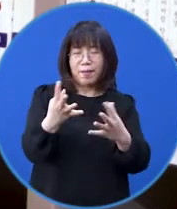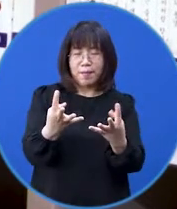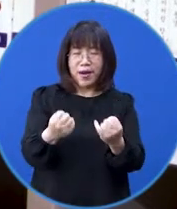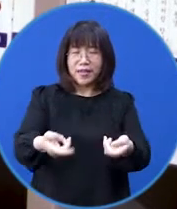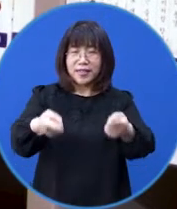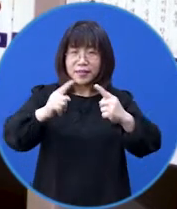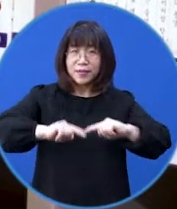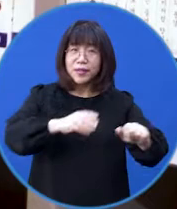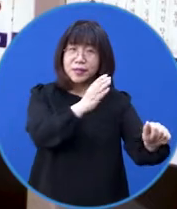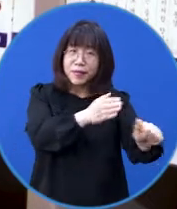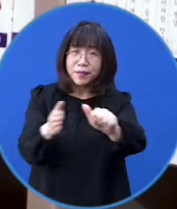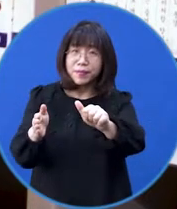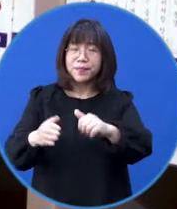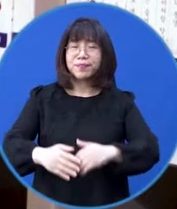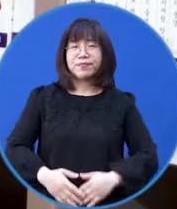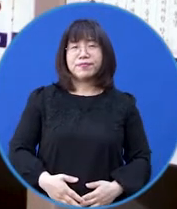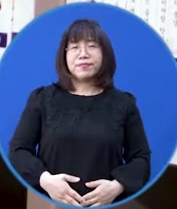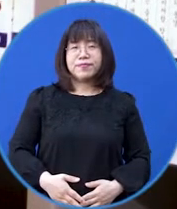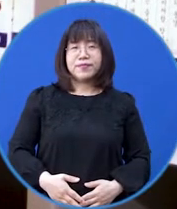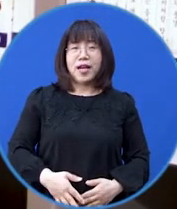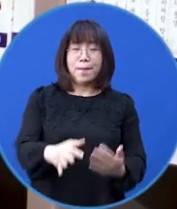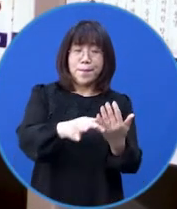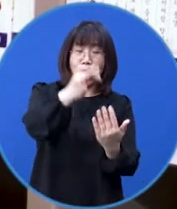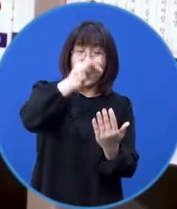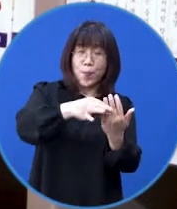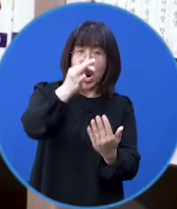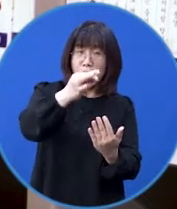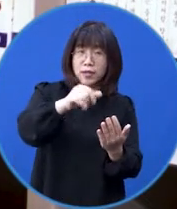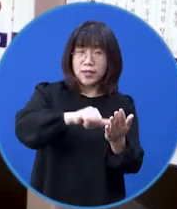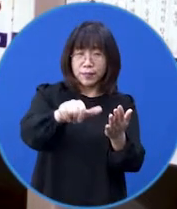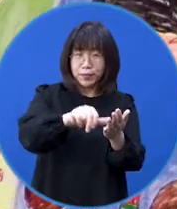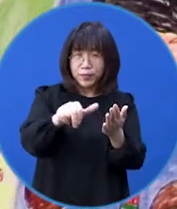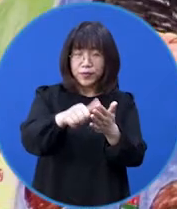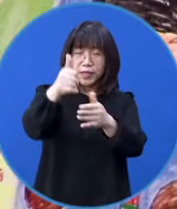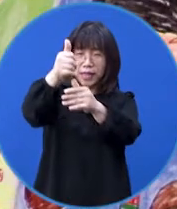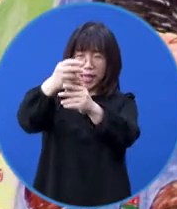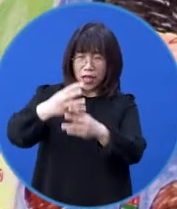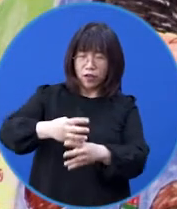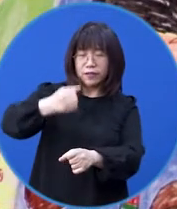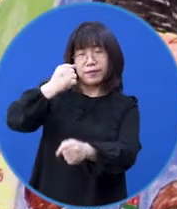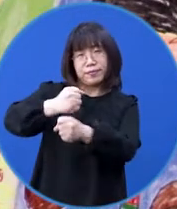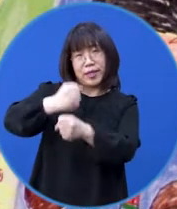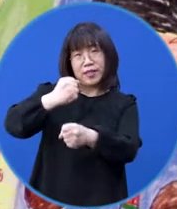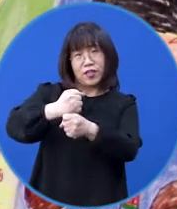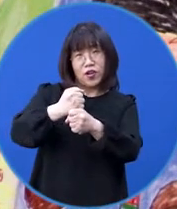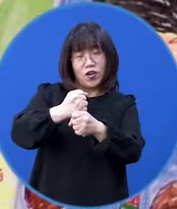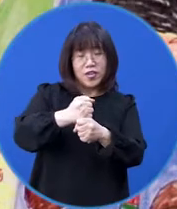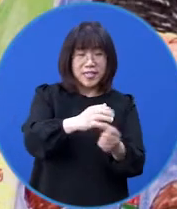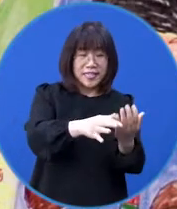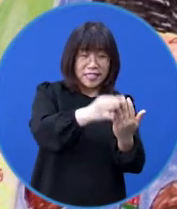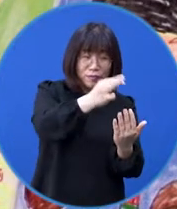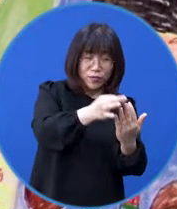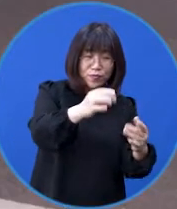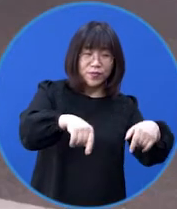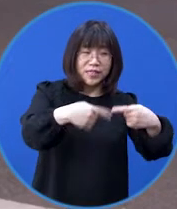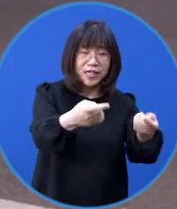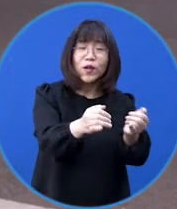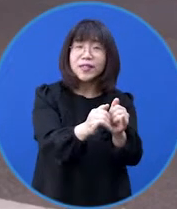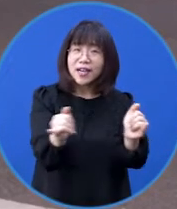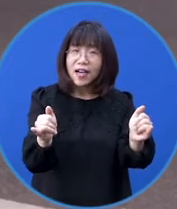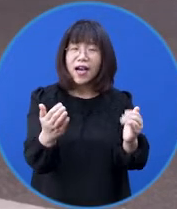예정입니다. 아동 청소년들의 많은 참여 바랍니다. 이렇게 선정된 작품들로 달력을